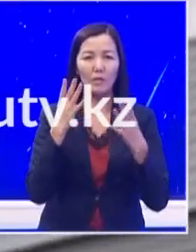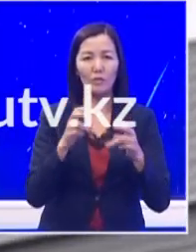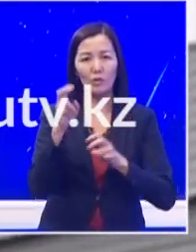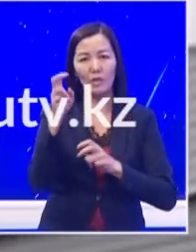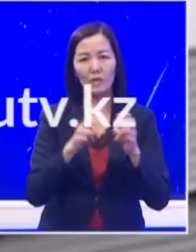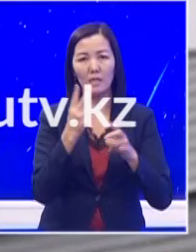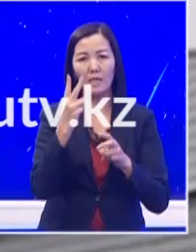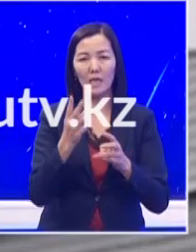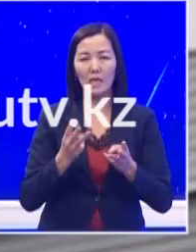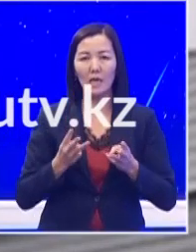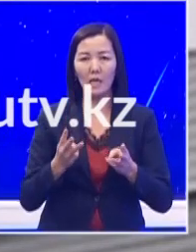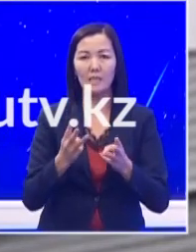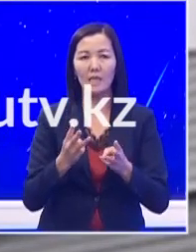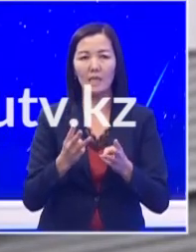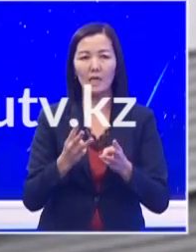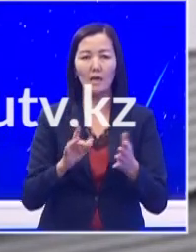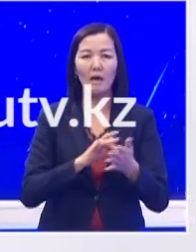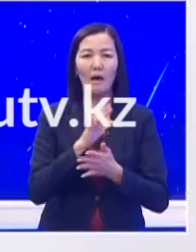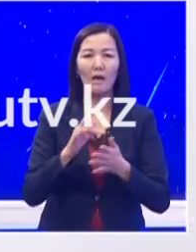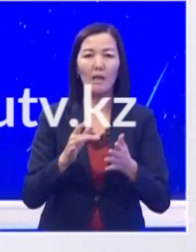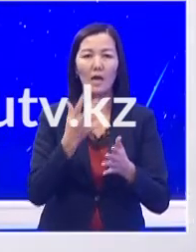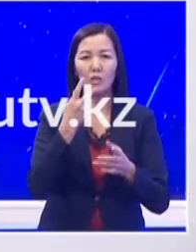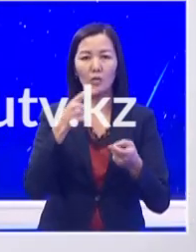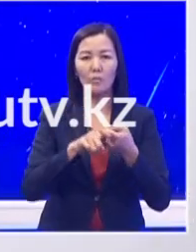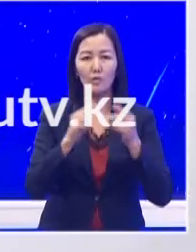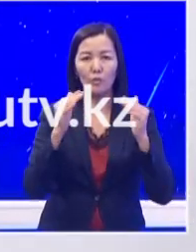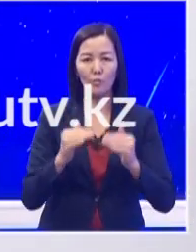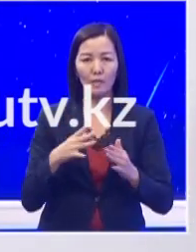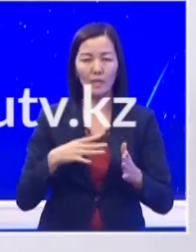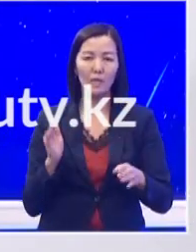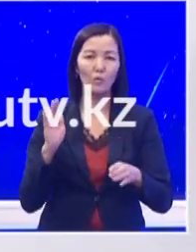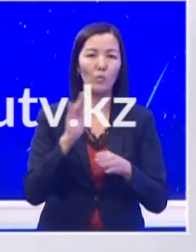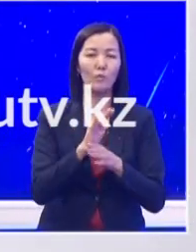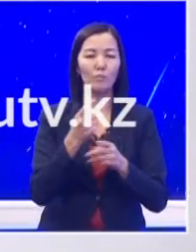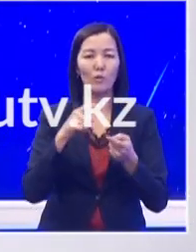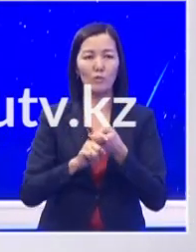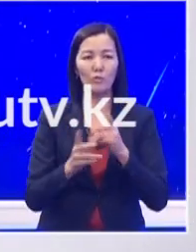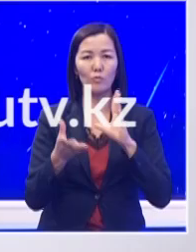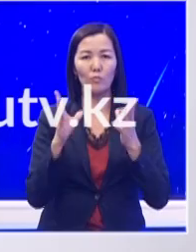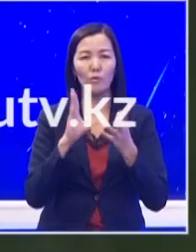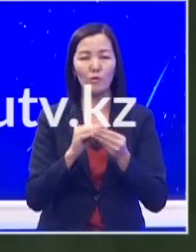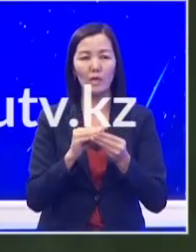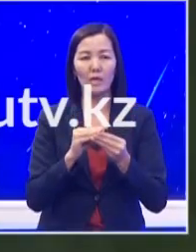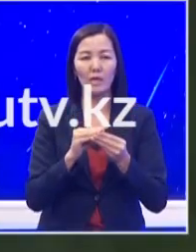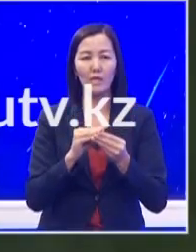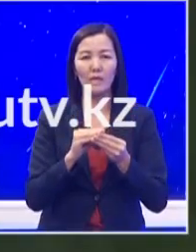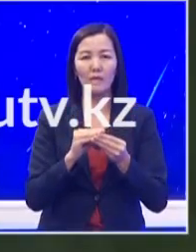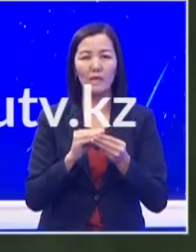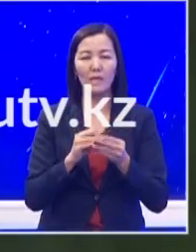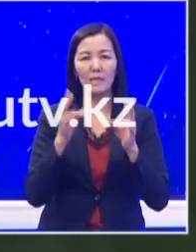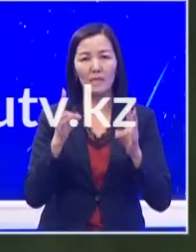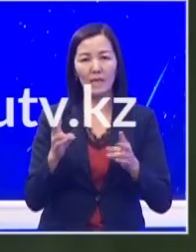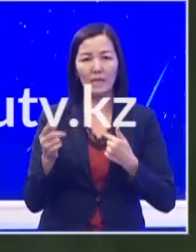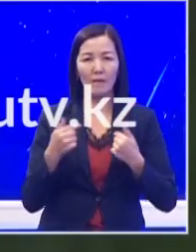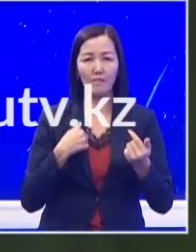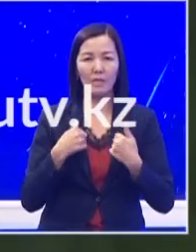екі қазандық істен шығып, қалаға берілетін жылу мөлшері азайды. Қазір қосымша агрегаттарды қосу жағы қарастырылып жатыр. Зардап шеккен жұмысшы